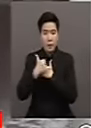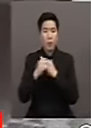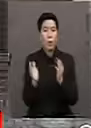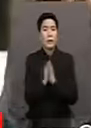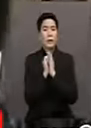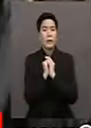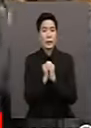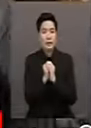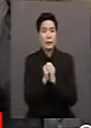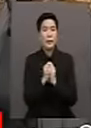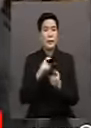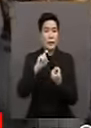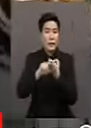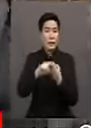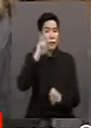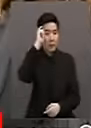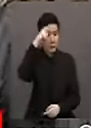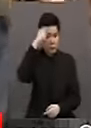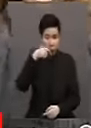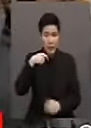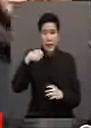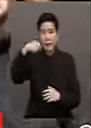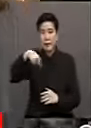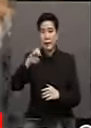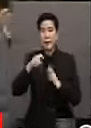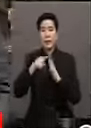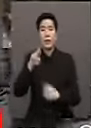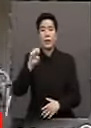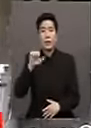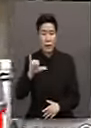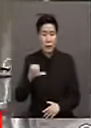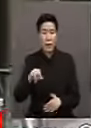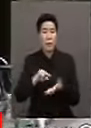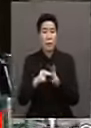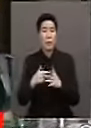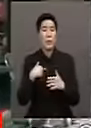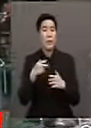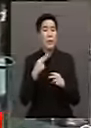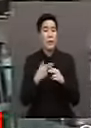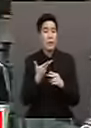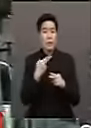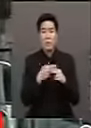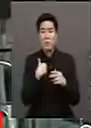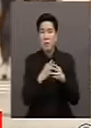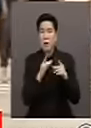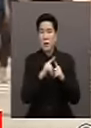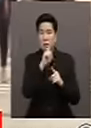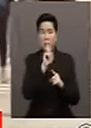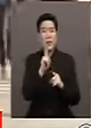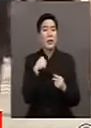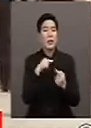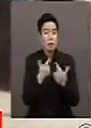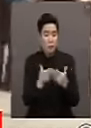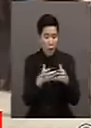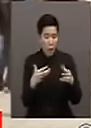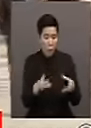นรัสเซียเมียนมาและซีเรียส่วนเอสโตเนียและไอซ์แลนด์เป็นประเทศที่มีเสรีภาพบนโลกอินเทอร์เน็ตสูงที่สุดในโลกและ